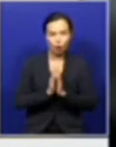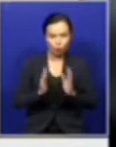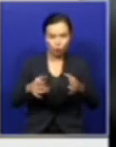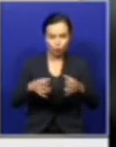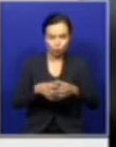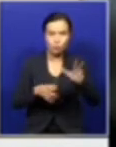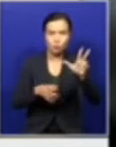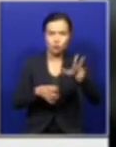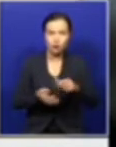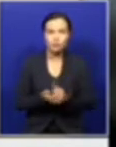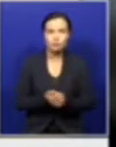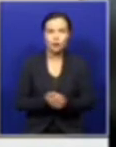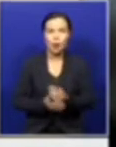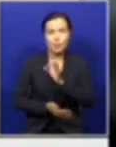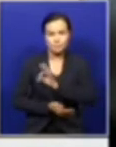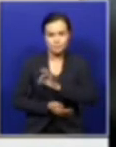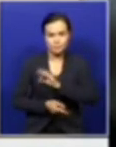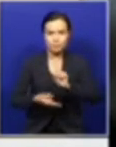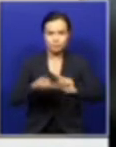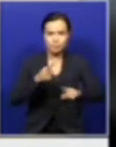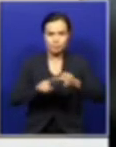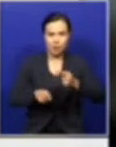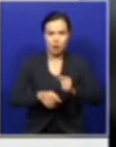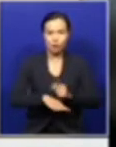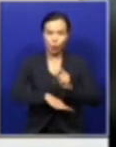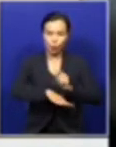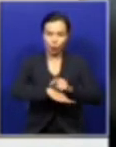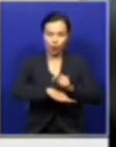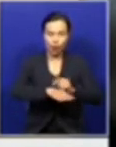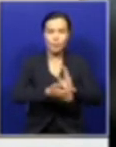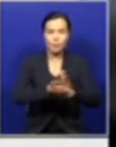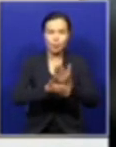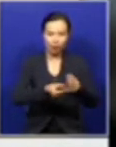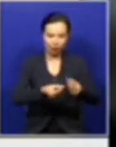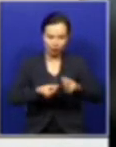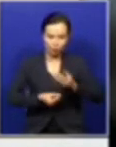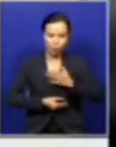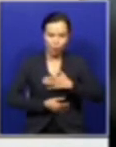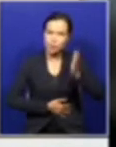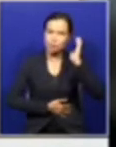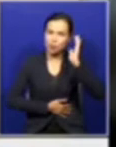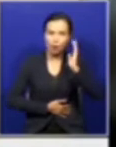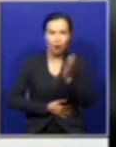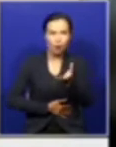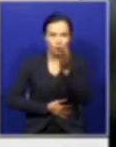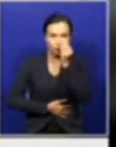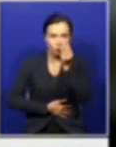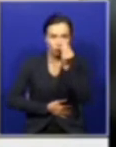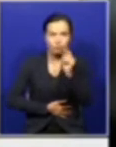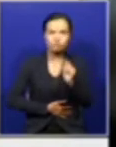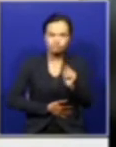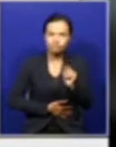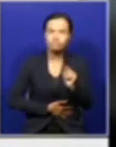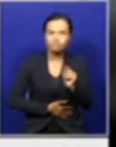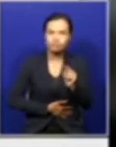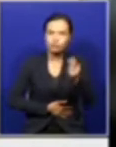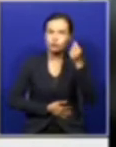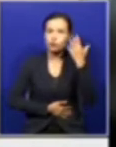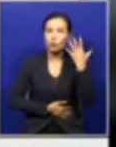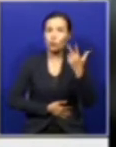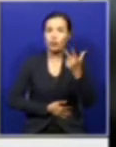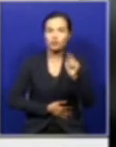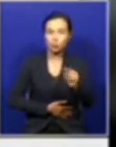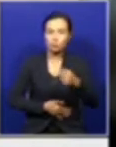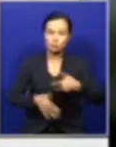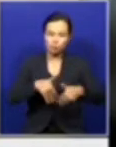จัดแบ่งเวลาให้ผมได้มีโอกาสมาแสดงความเห็นผมได้ฟังมาตลอดนะครับถือว่าเป็นประโยชน์ต่อพี่น้องประชาชนเป็นอย่างยิ่ง